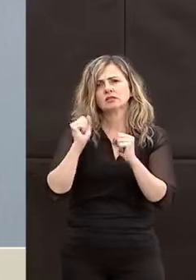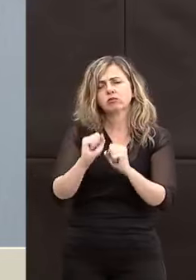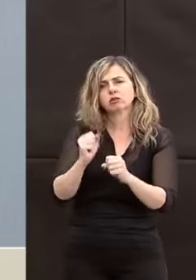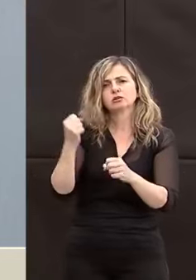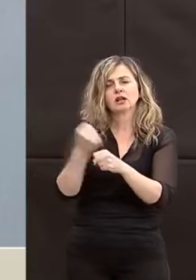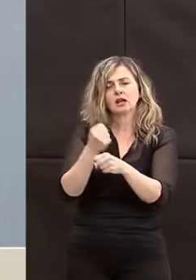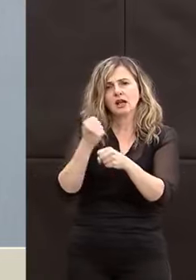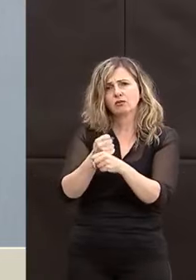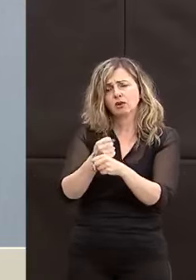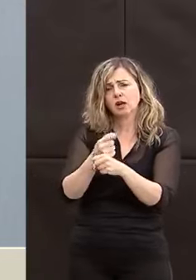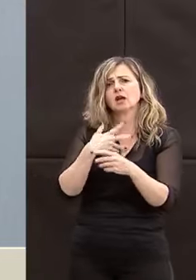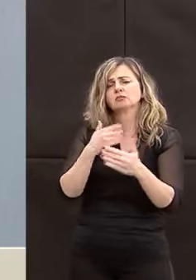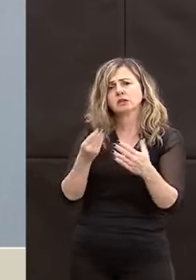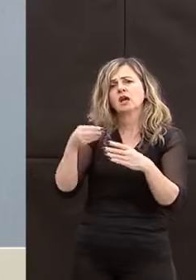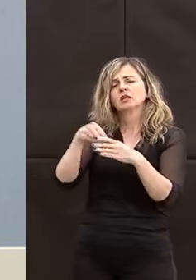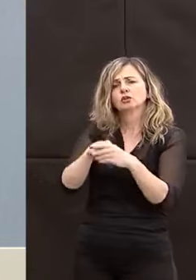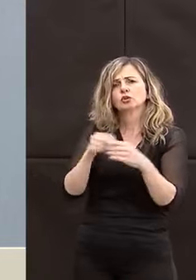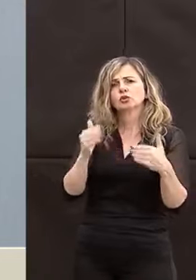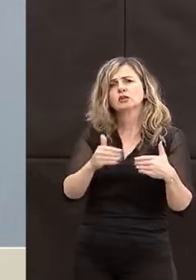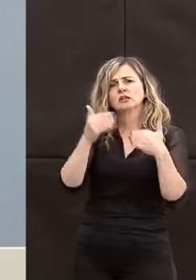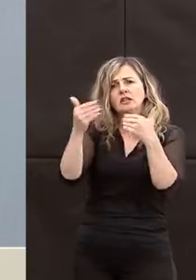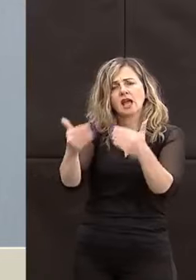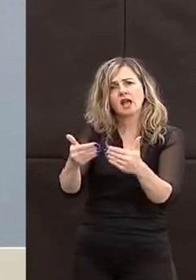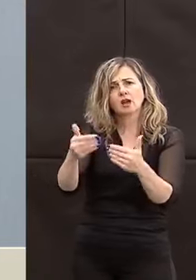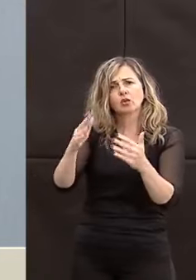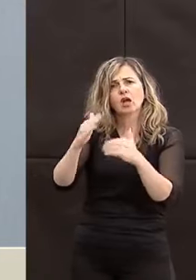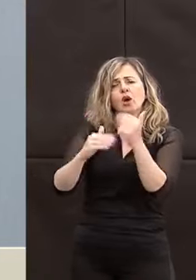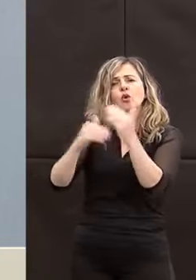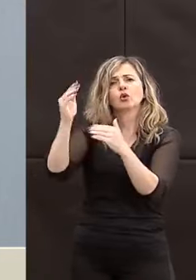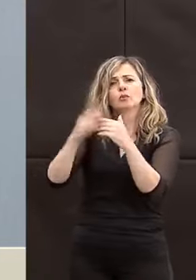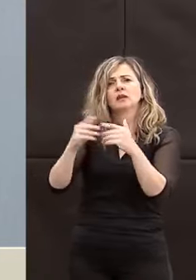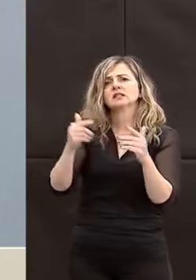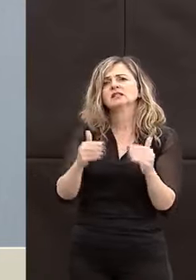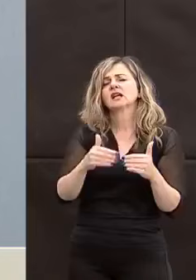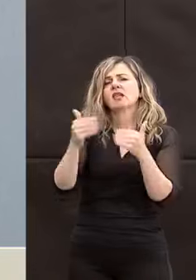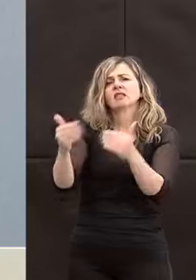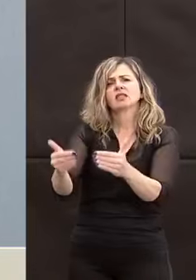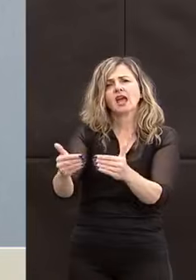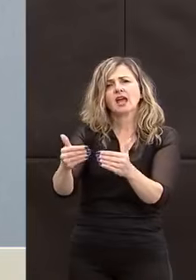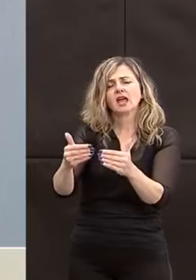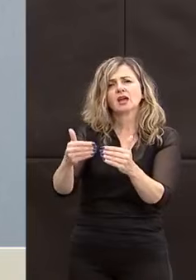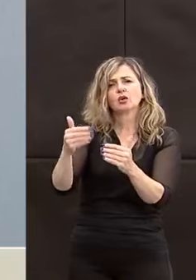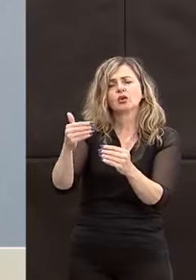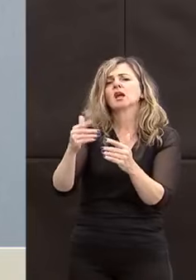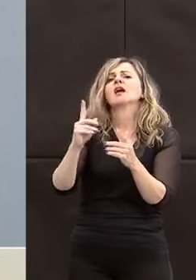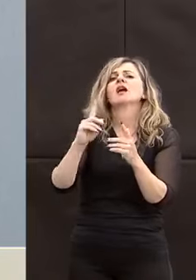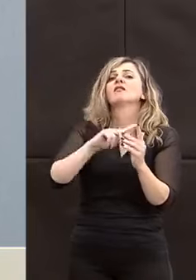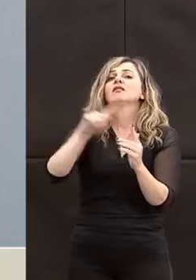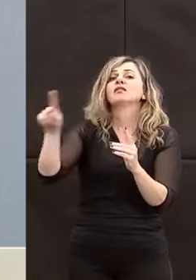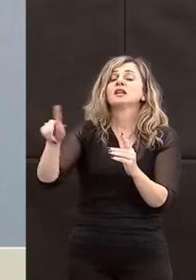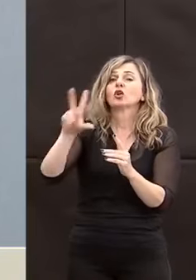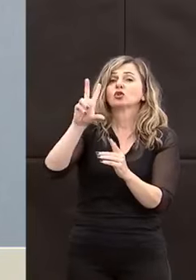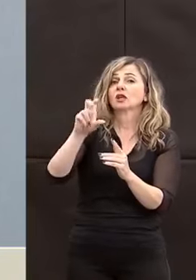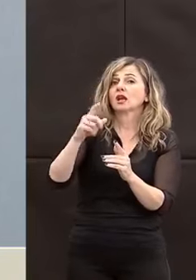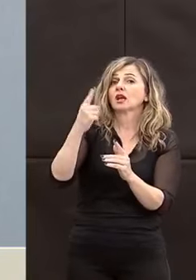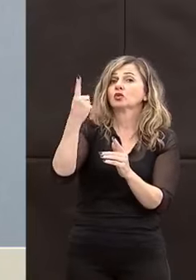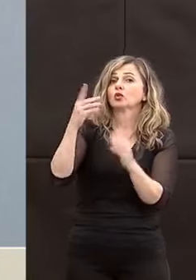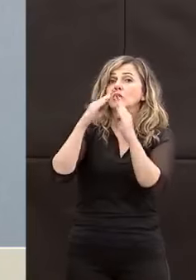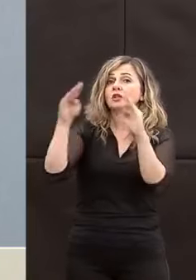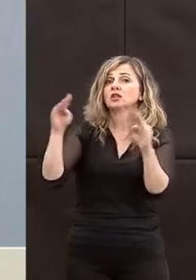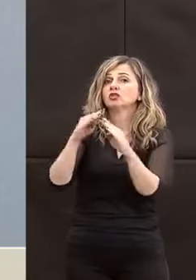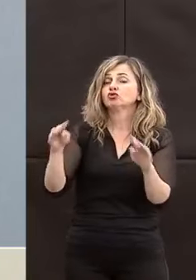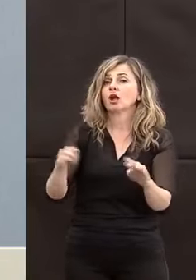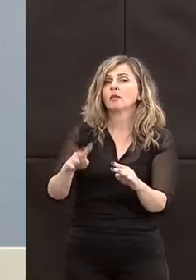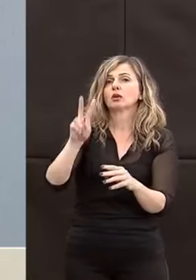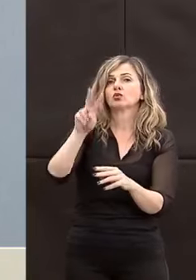urbanistiche autorizzatorie fino al 31 dicembre 2021 per la realizzazione come